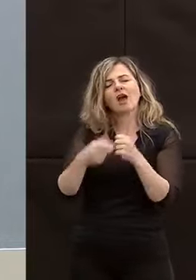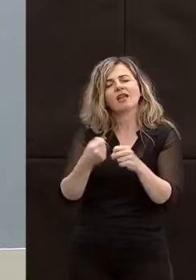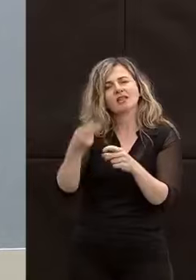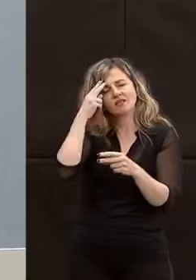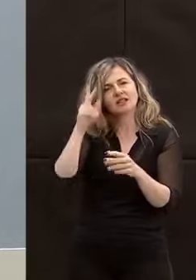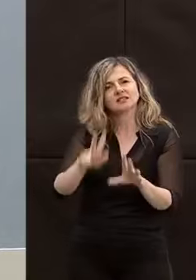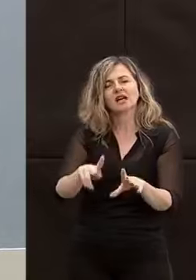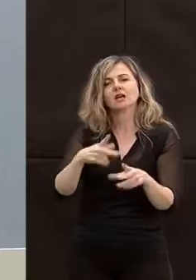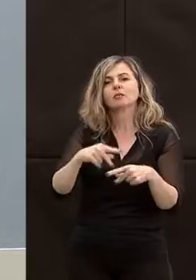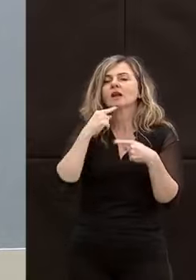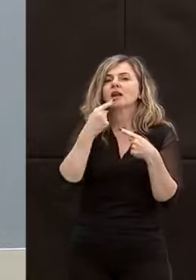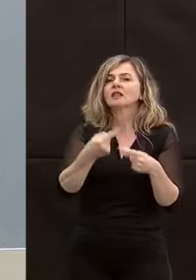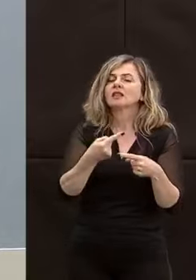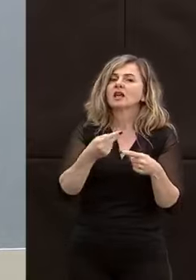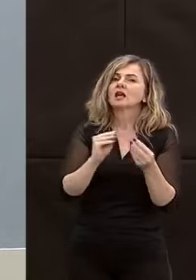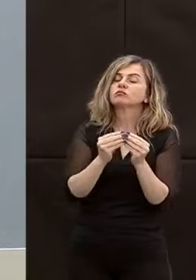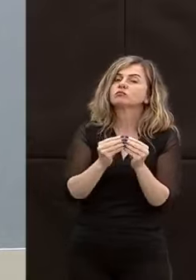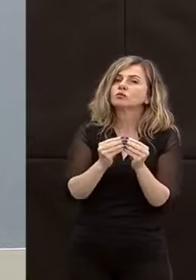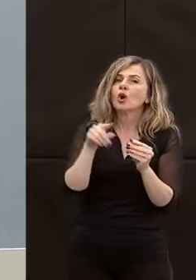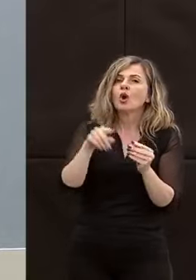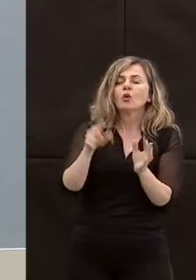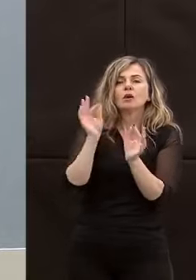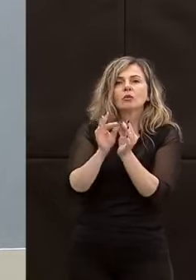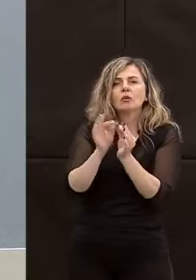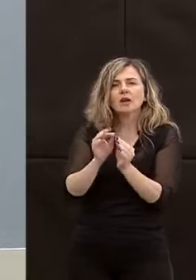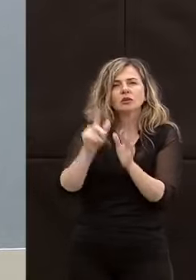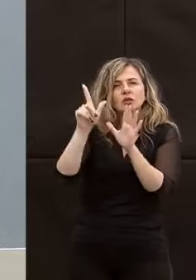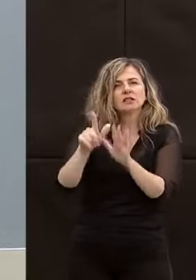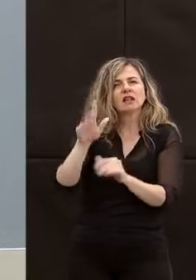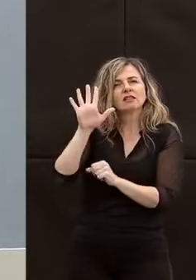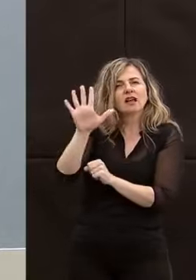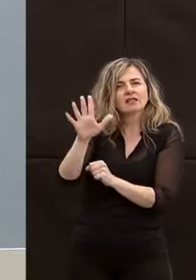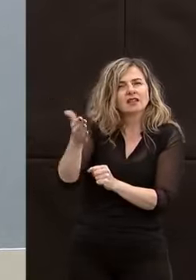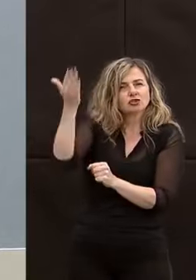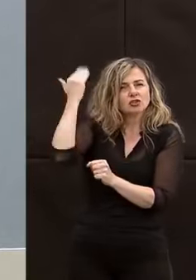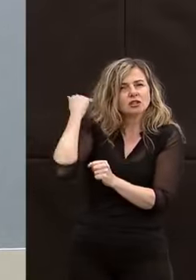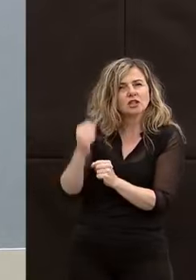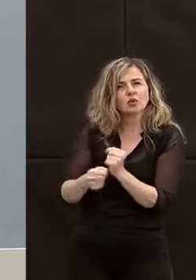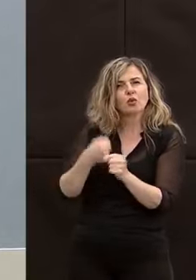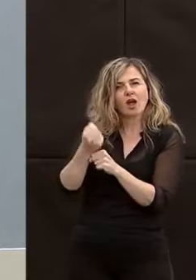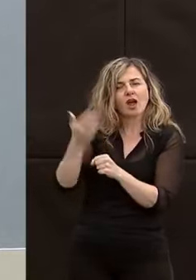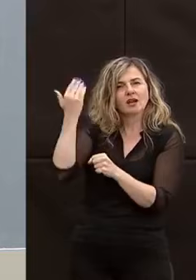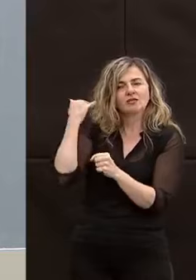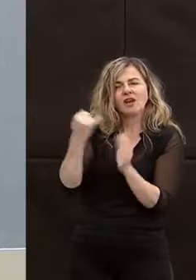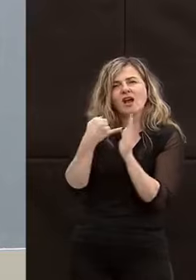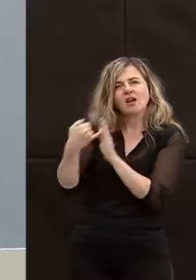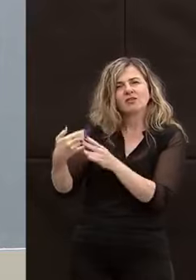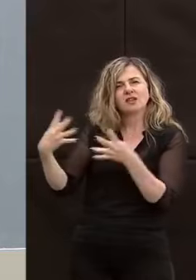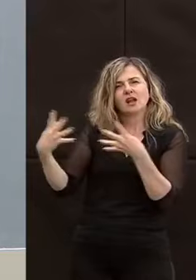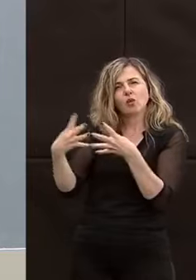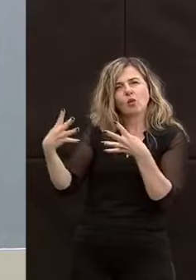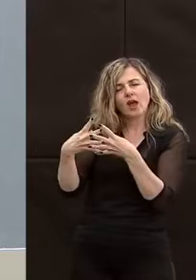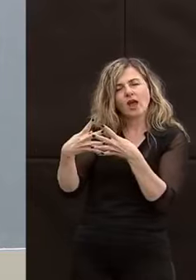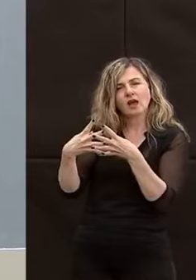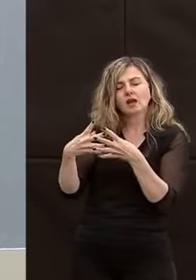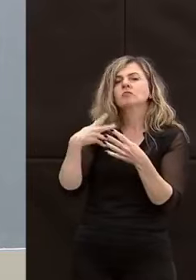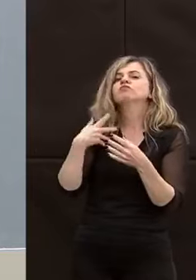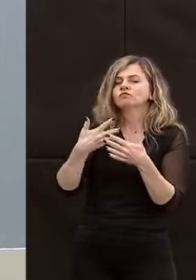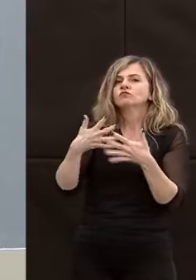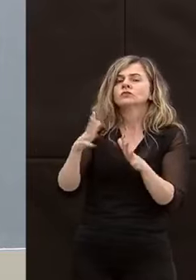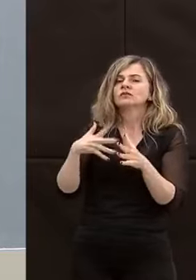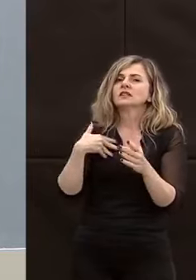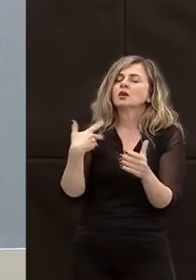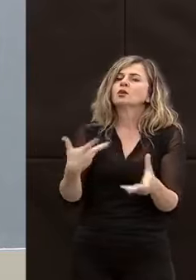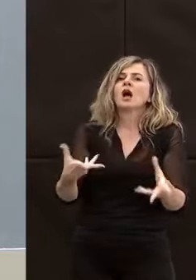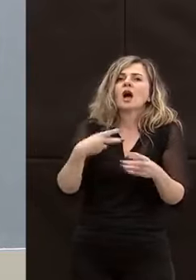dire cosa che da quel momento quindi 75 anni fa alla fine della guerra c'è stata una ripresa a livello